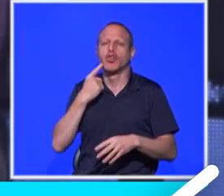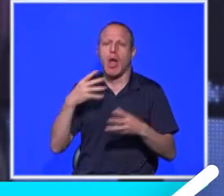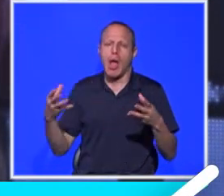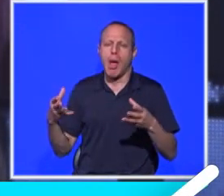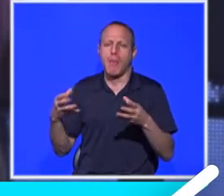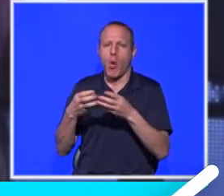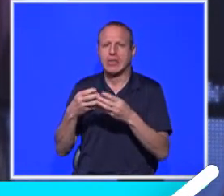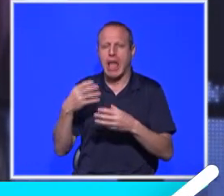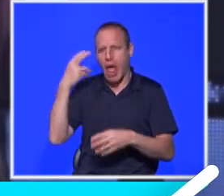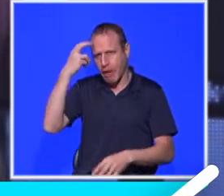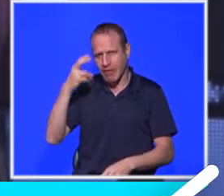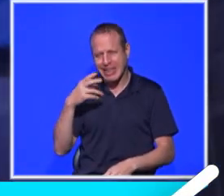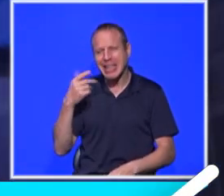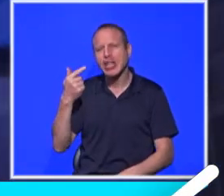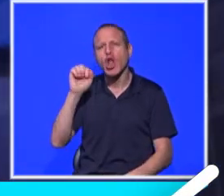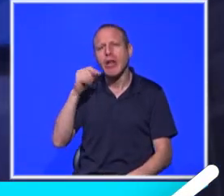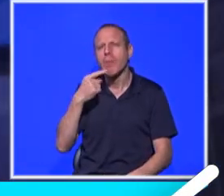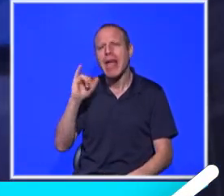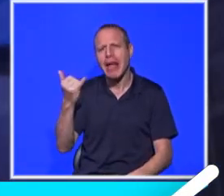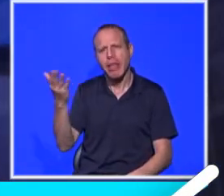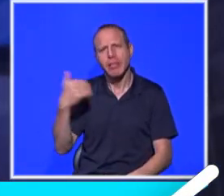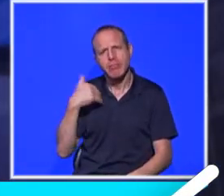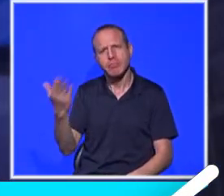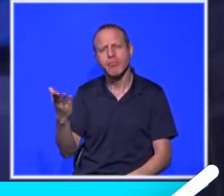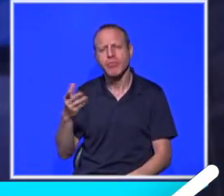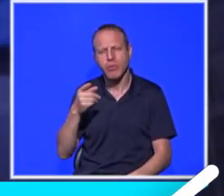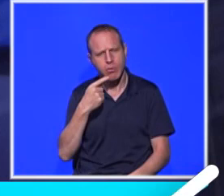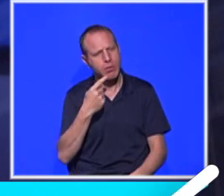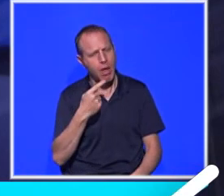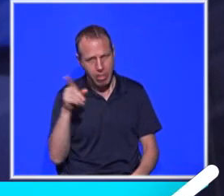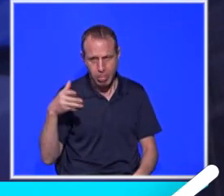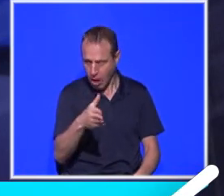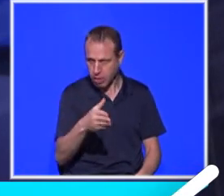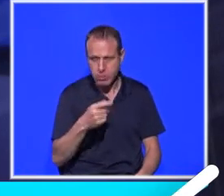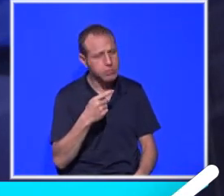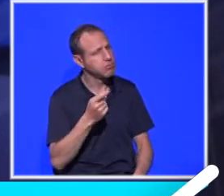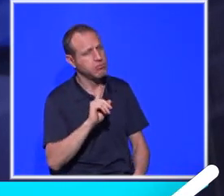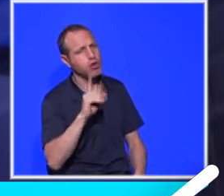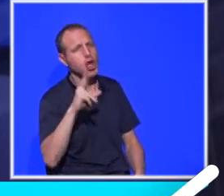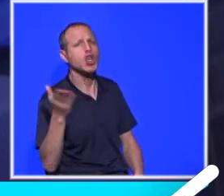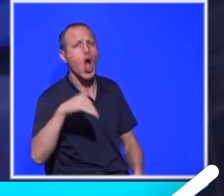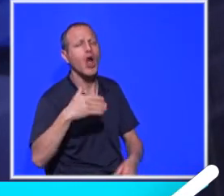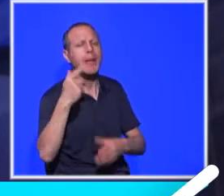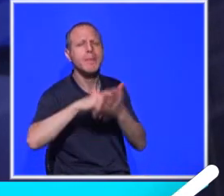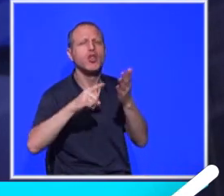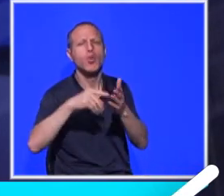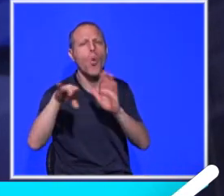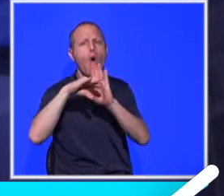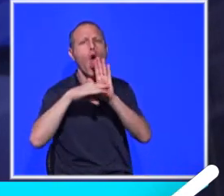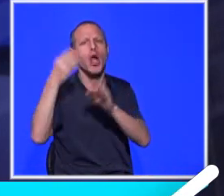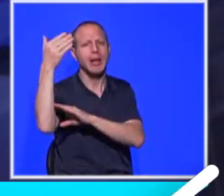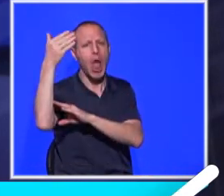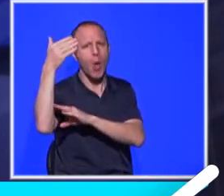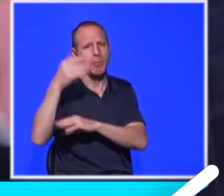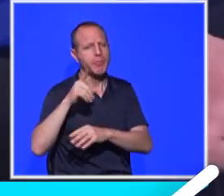דברים האלה. אתה נכנס? לא, יש לי עוד. אוקיי. יש לי ביטול חוק הלאום, כנראה חוק יסוד זה לא יהיה קל, לא יהיה קל,